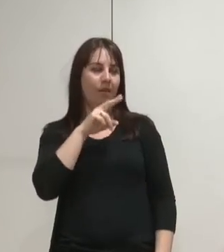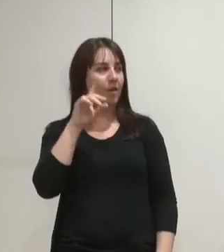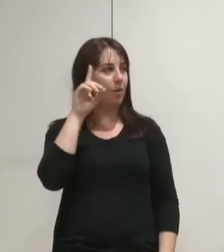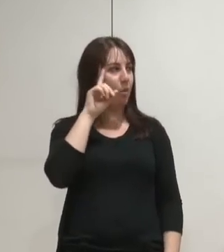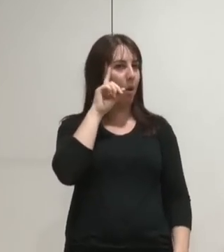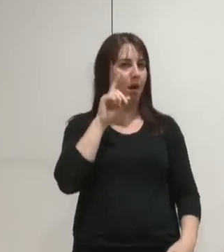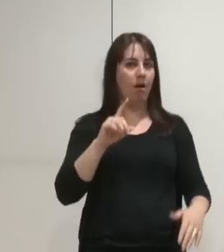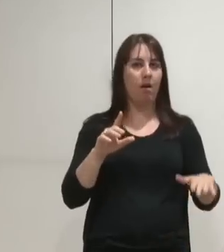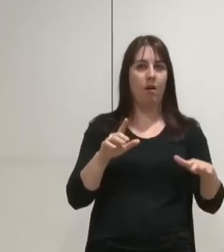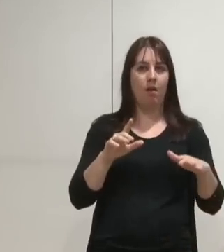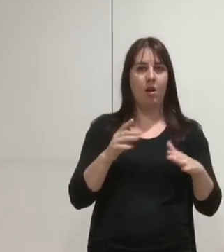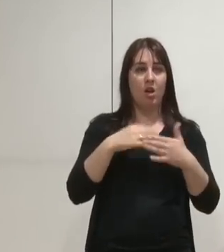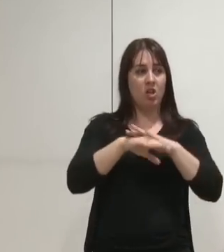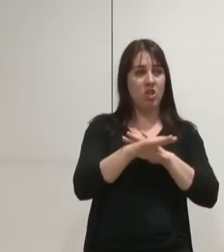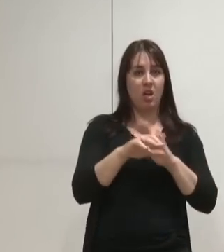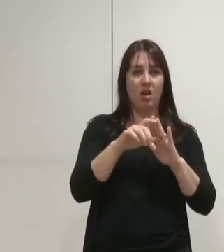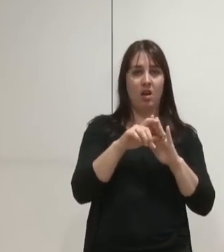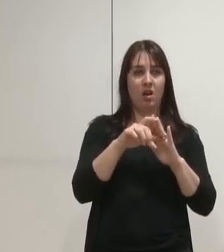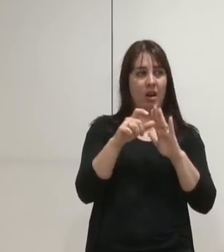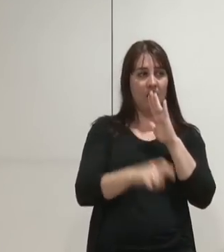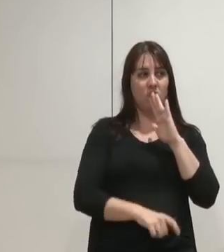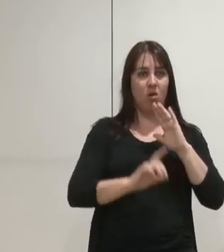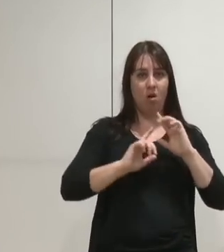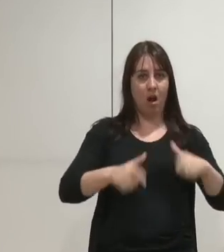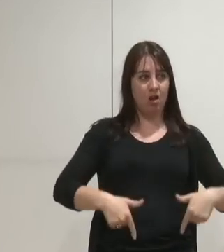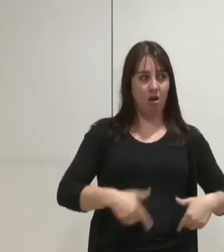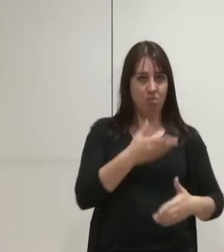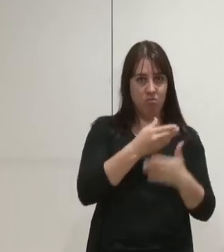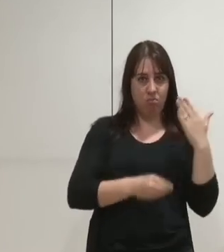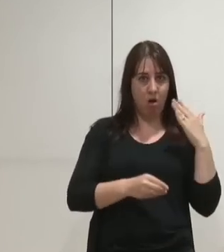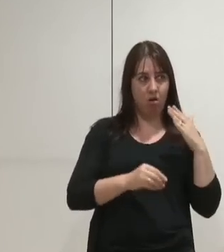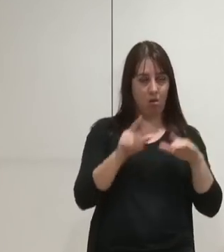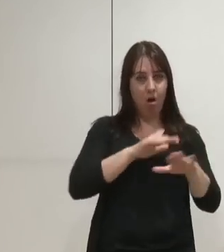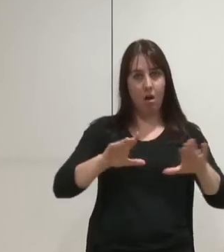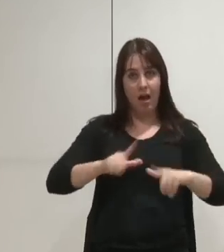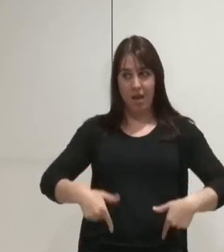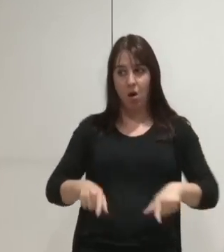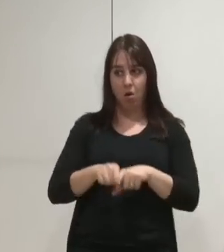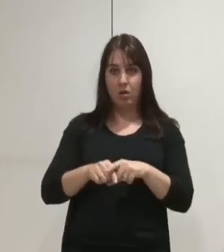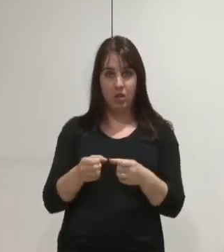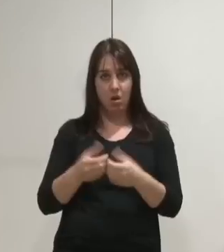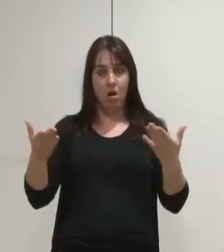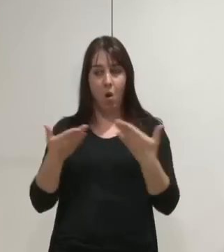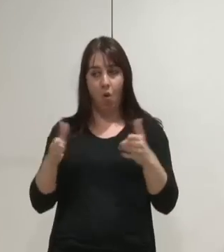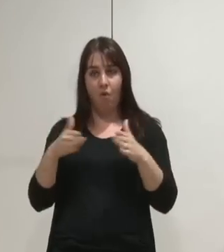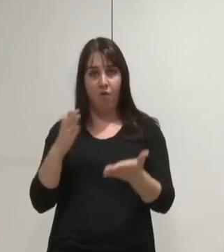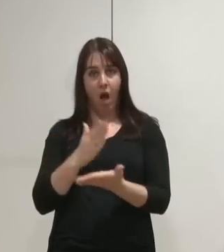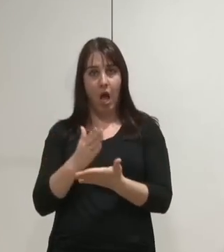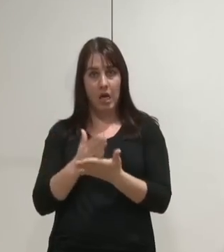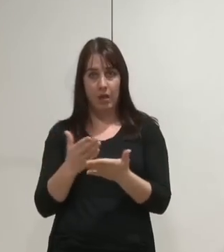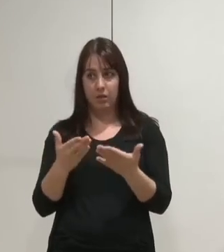que de place au restaurant scolairire mais aussi dans les écoles puisqu'il va falloir ouvrir de 40 à 50 place